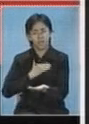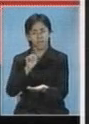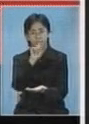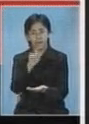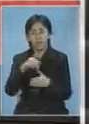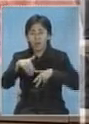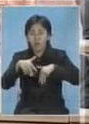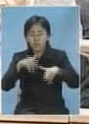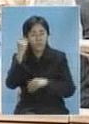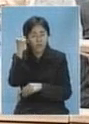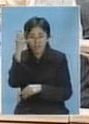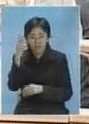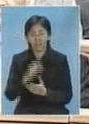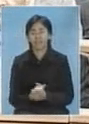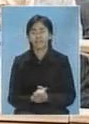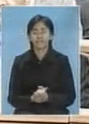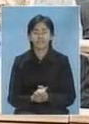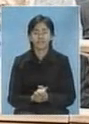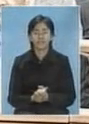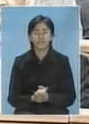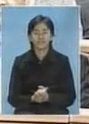เดี๋ยวพี่น้องประชาชนจะไม่เข้าใจครับ